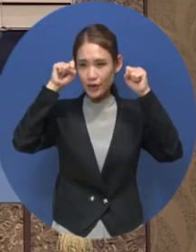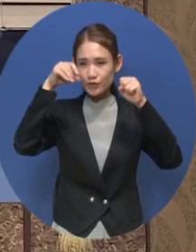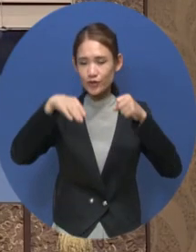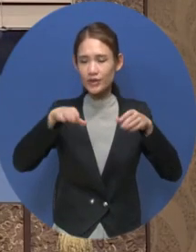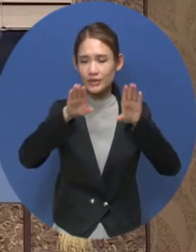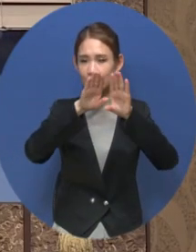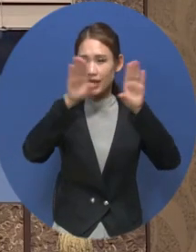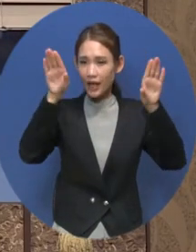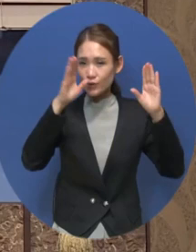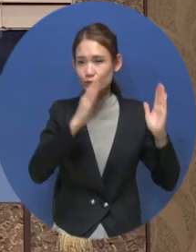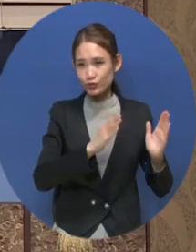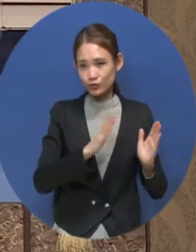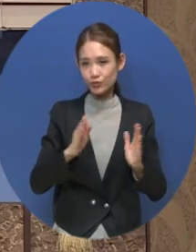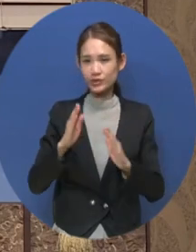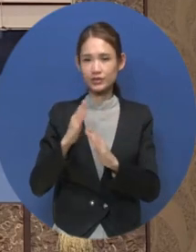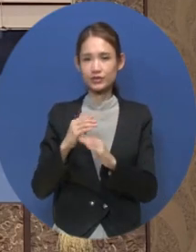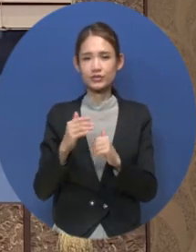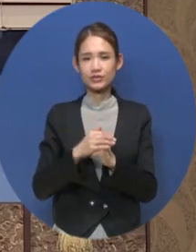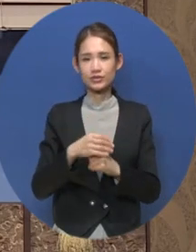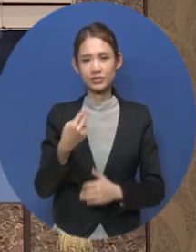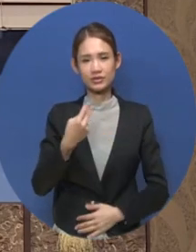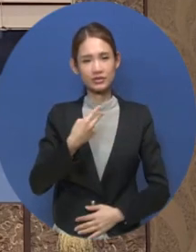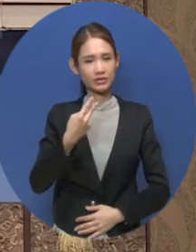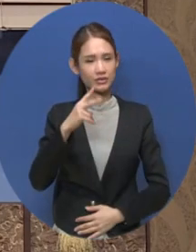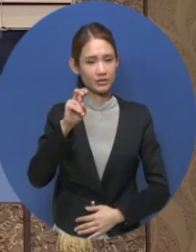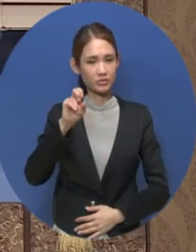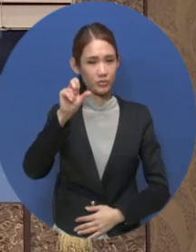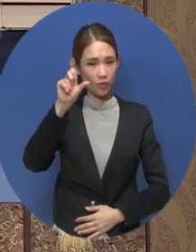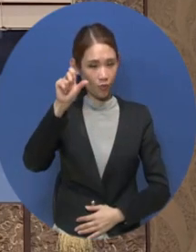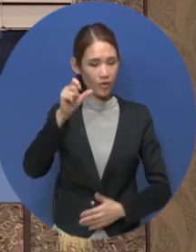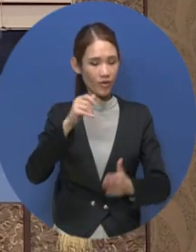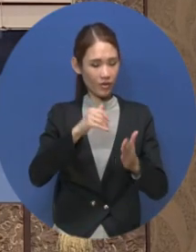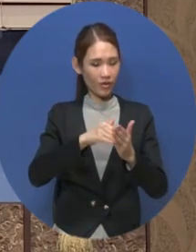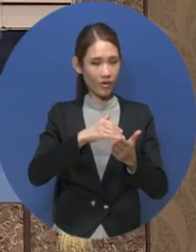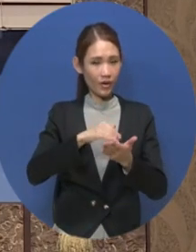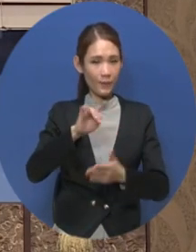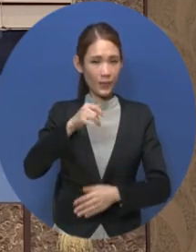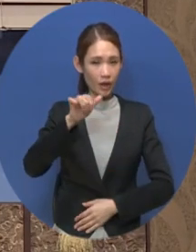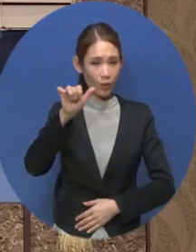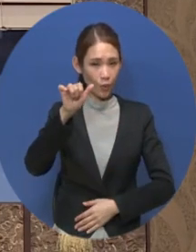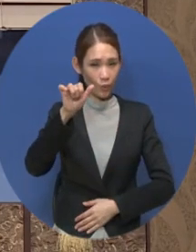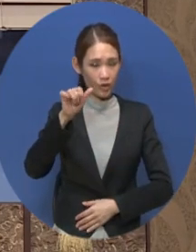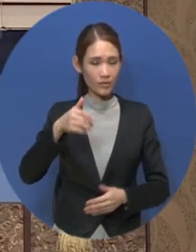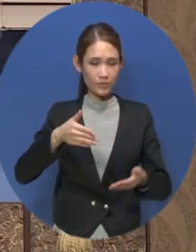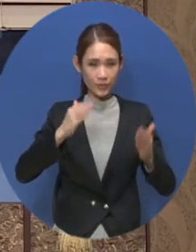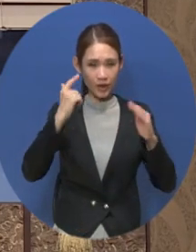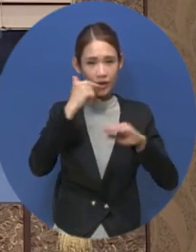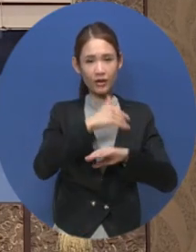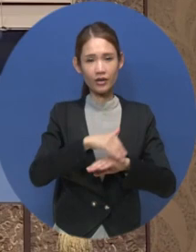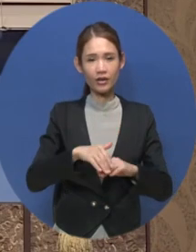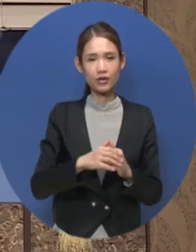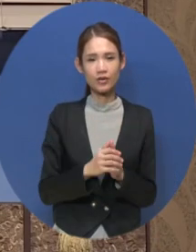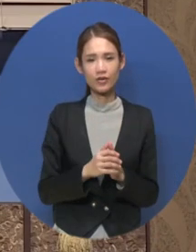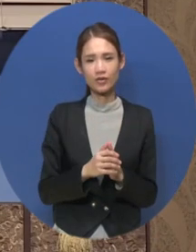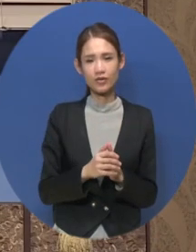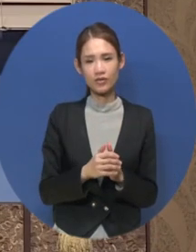하고 있습니다. 그래서 2025년까지 이제 네. 150개를 할 생각이고요. 와. 그 속에서